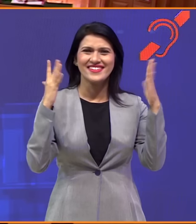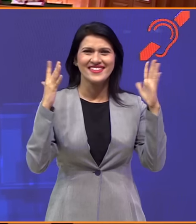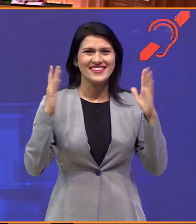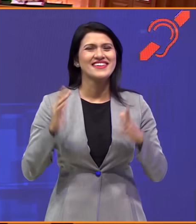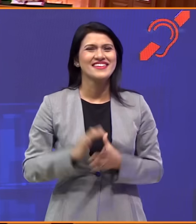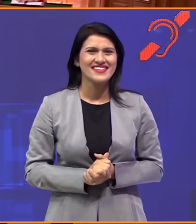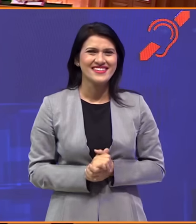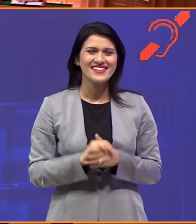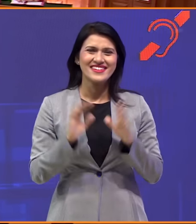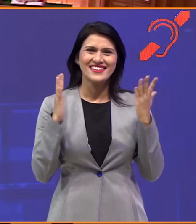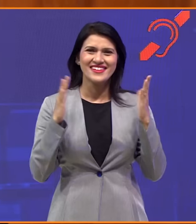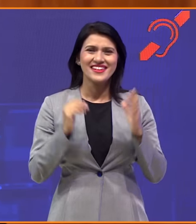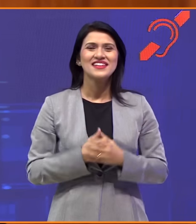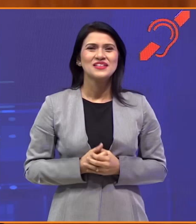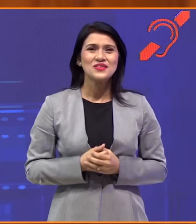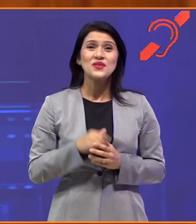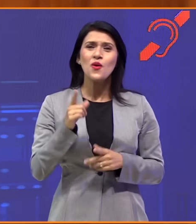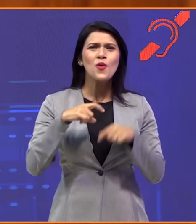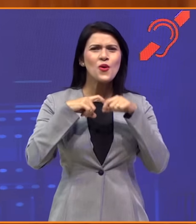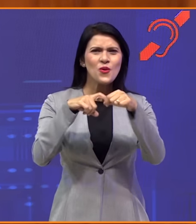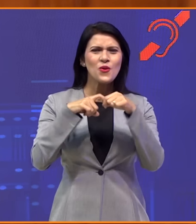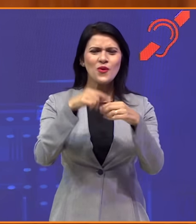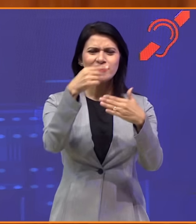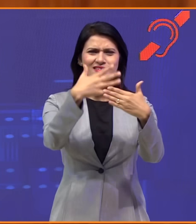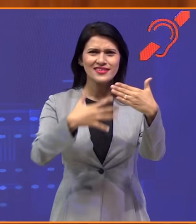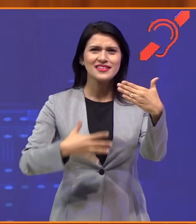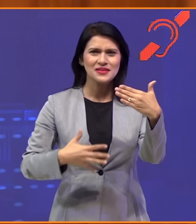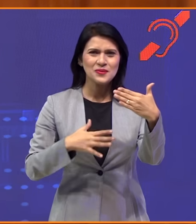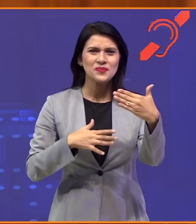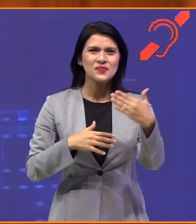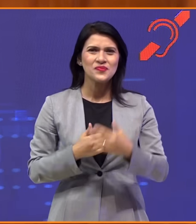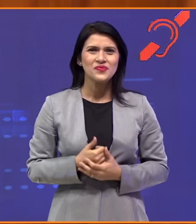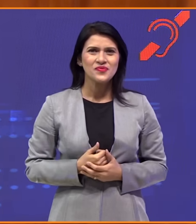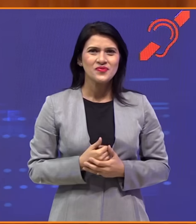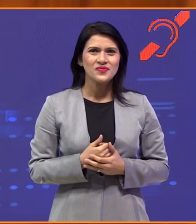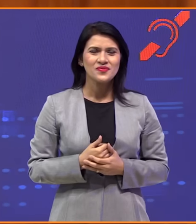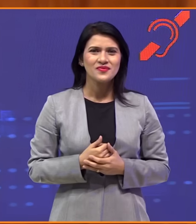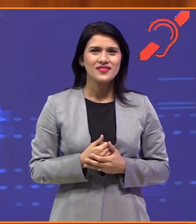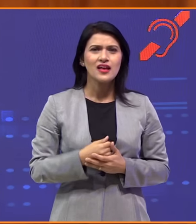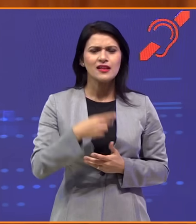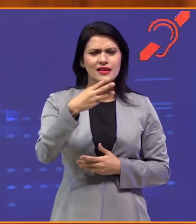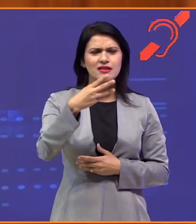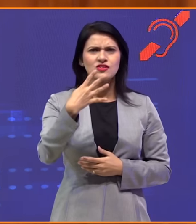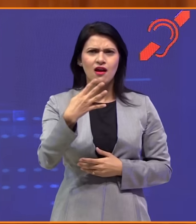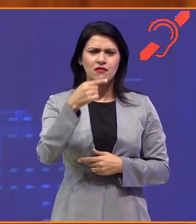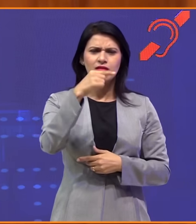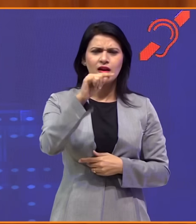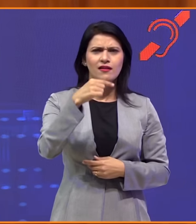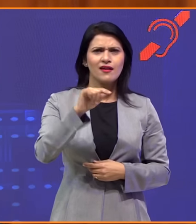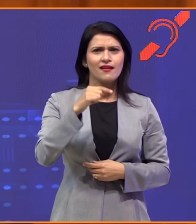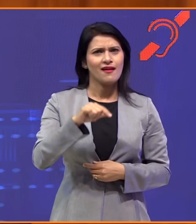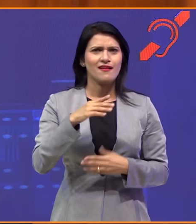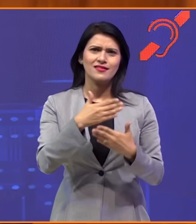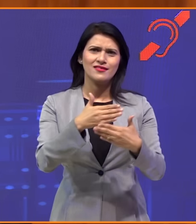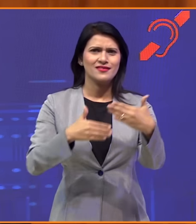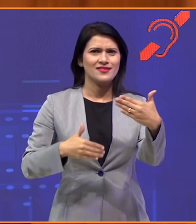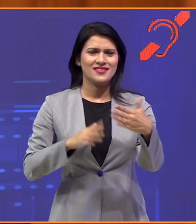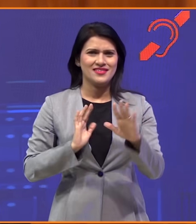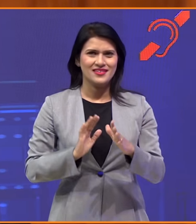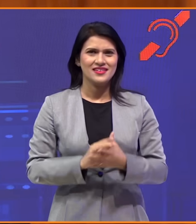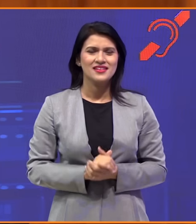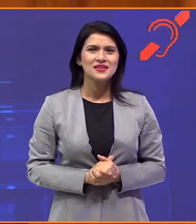जाऊंगा तो जो क्वेश्चन होते थे रजत जी क्वेश्चन लिखा हुआ है उसमें से आपको तीन चार ऑप्शन है उस परे आपको टिक मार्क करना है